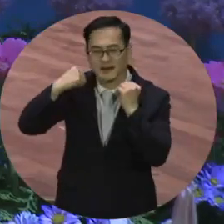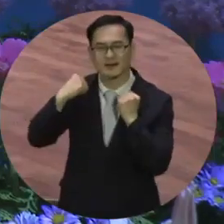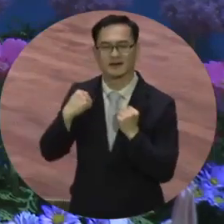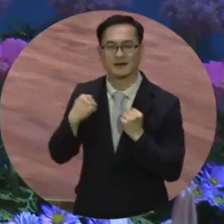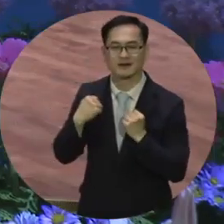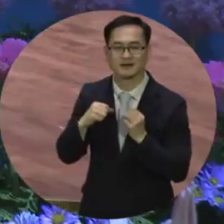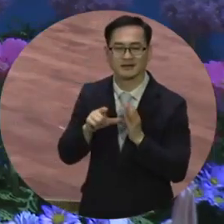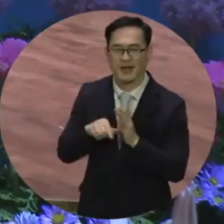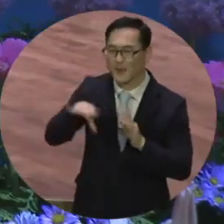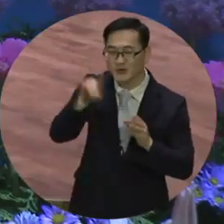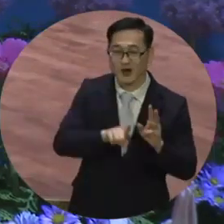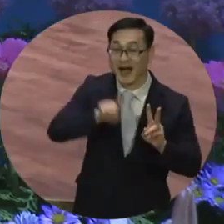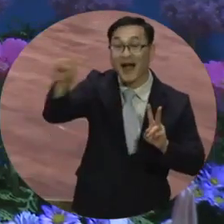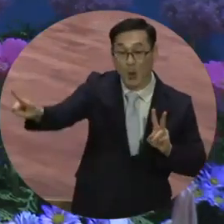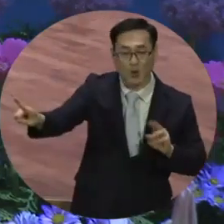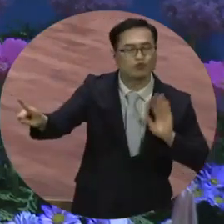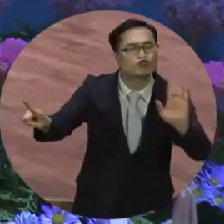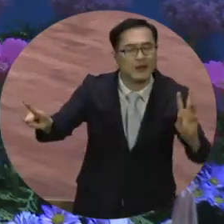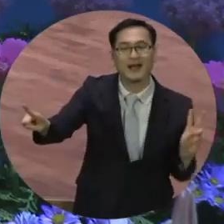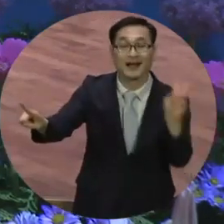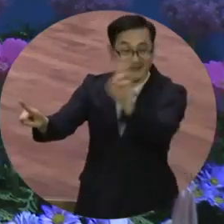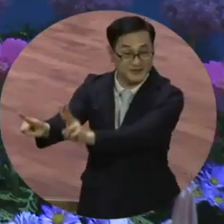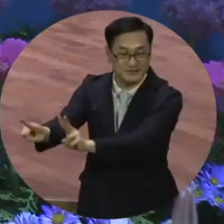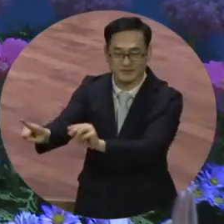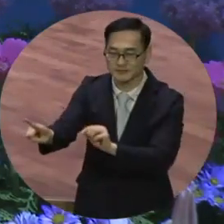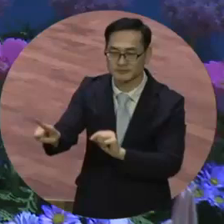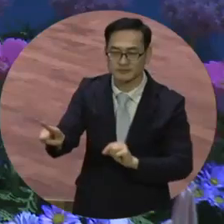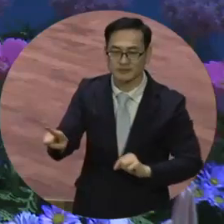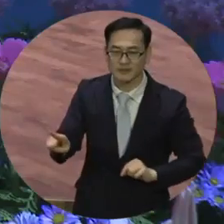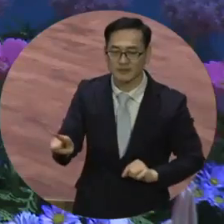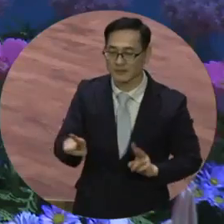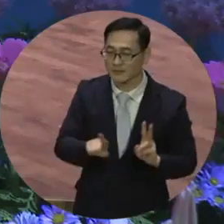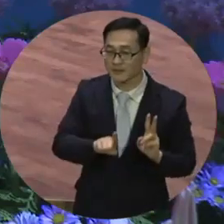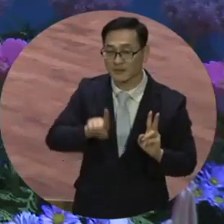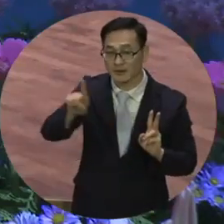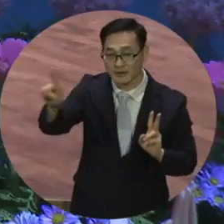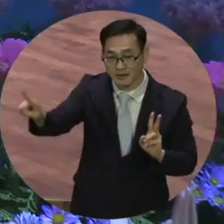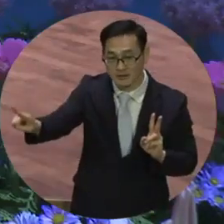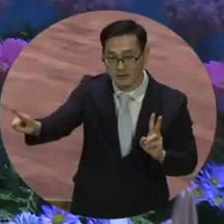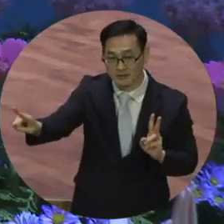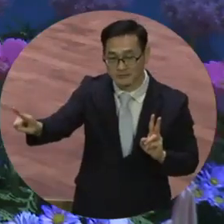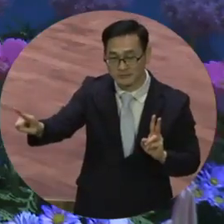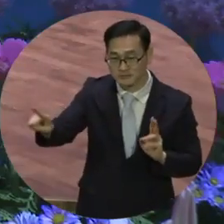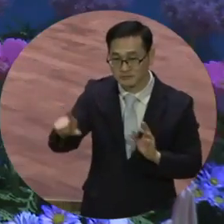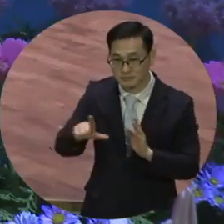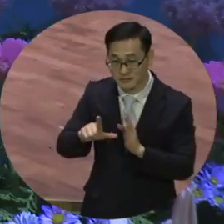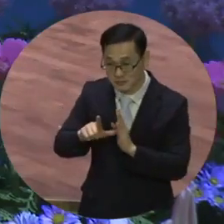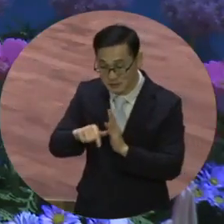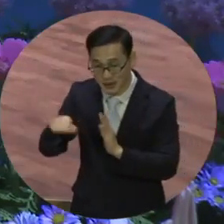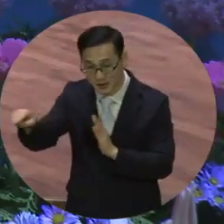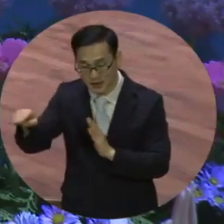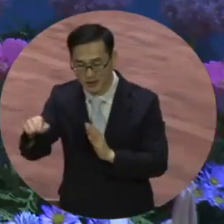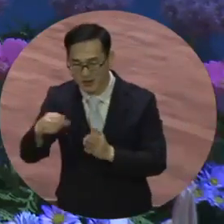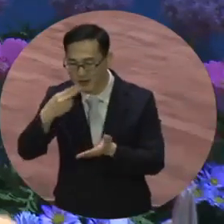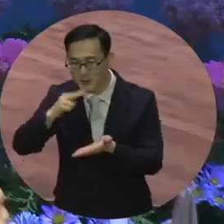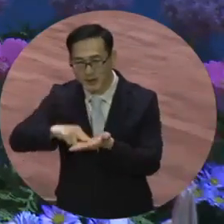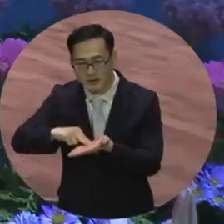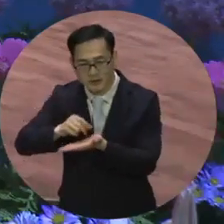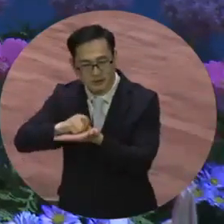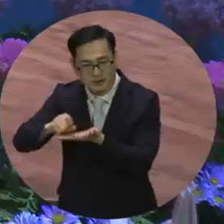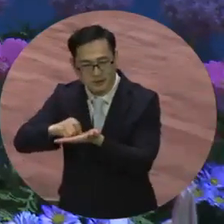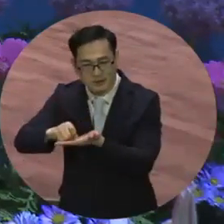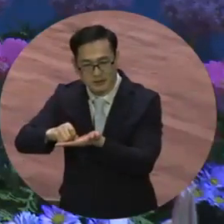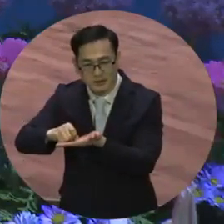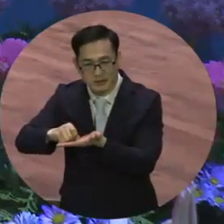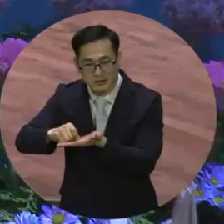로마 먼저 가 있었어요. 또 저희 집에 있는 교회도 문안하라. 이미 바울이 로마